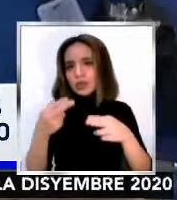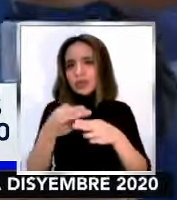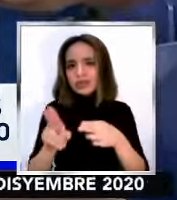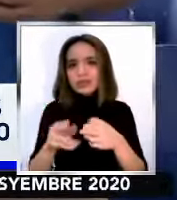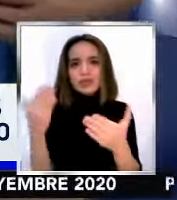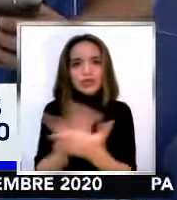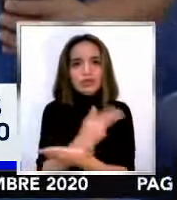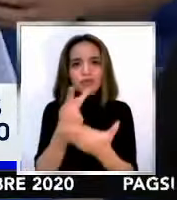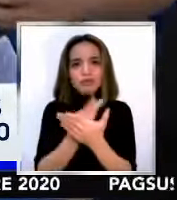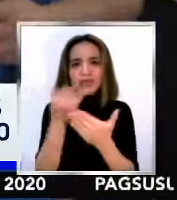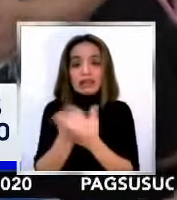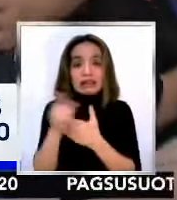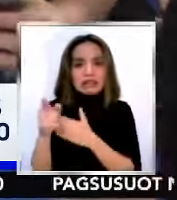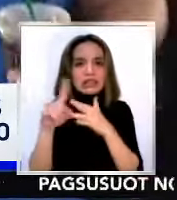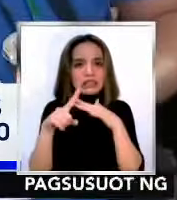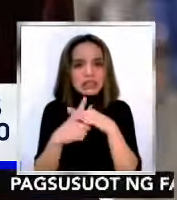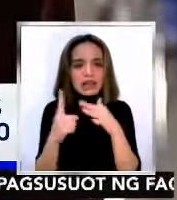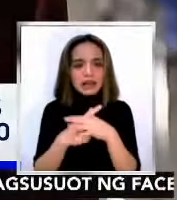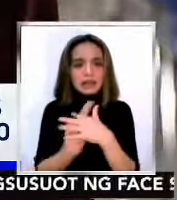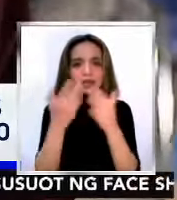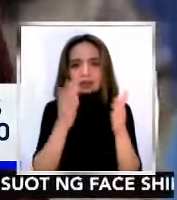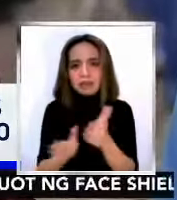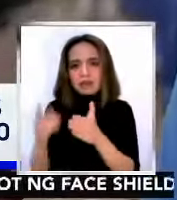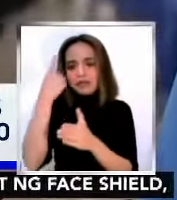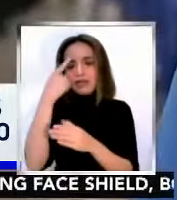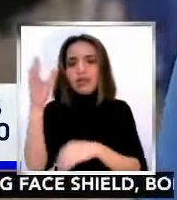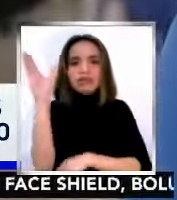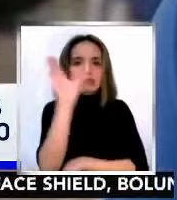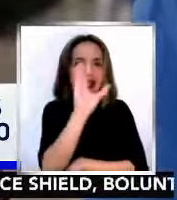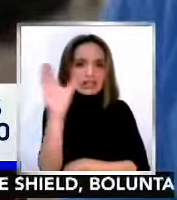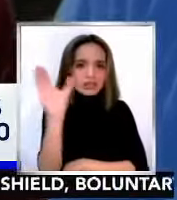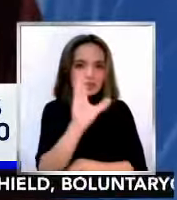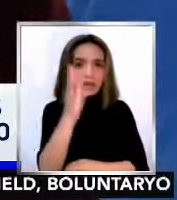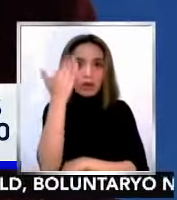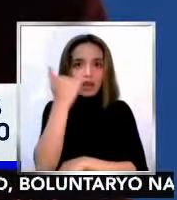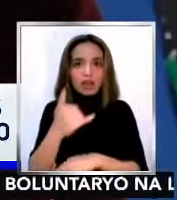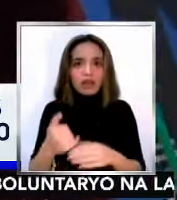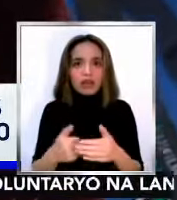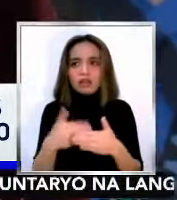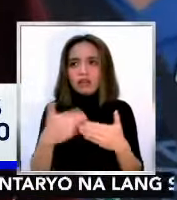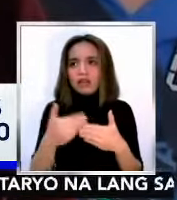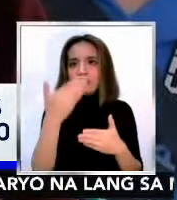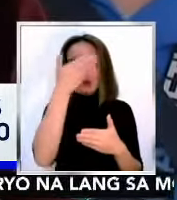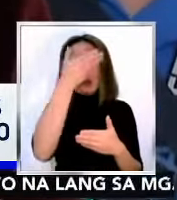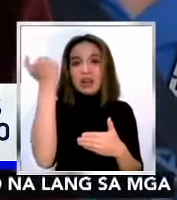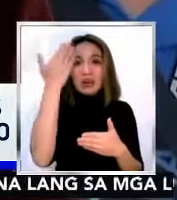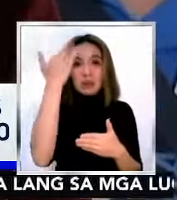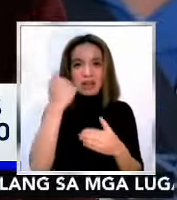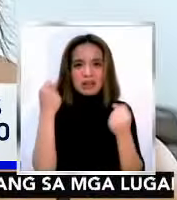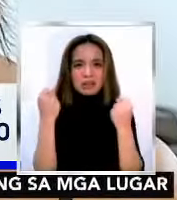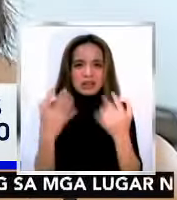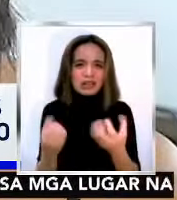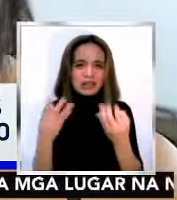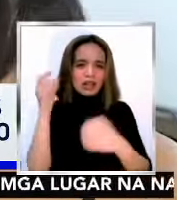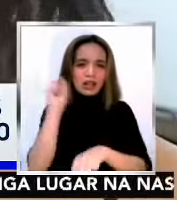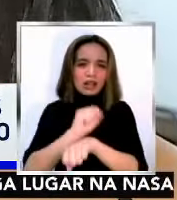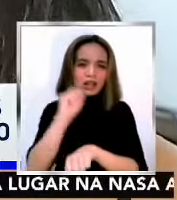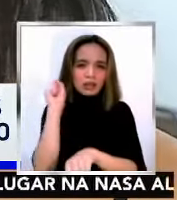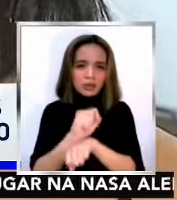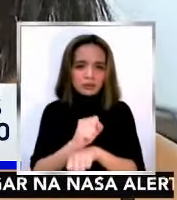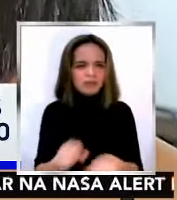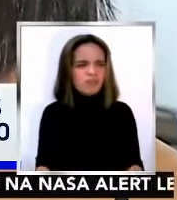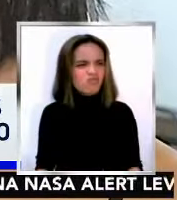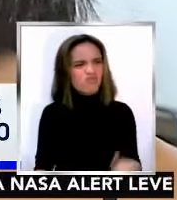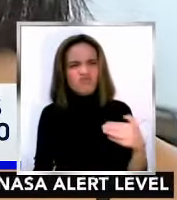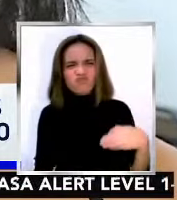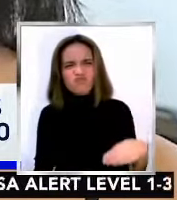siyang magplano para sa Pasko na halos nakalimutan na raw niya dahil sa dami ng trabaho. Wala pa pong clear